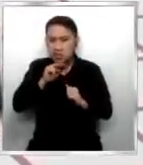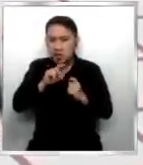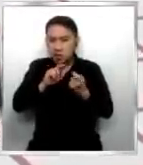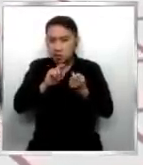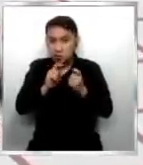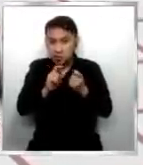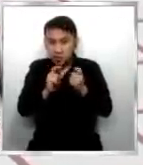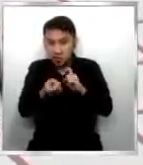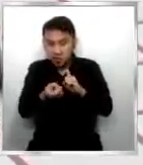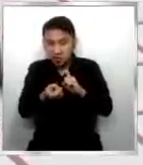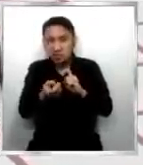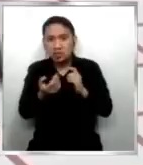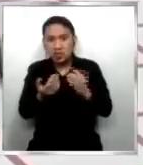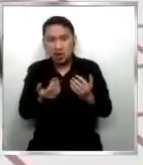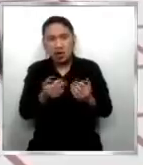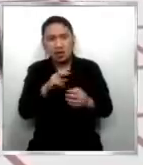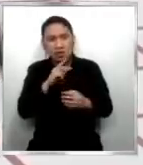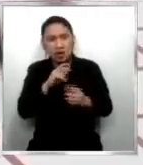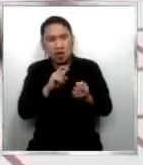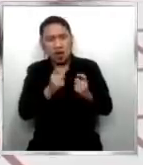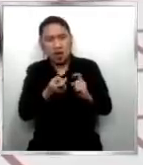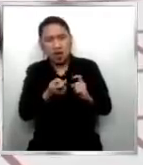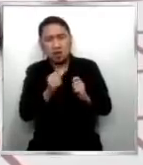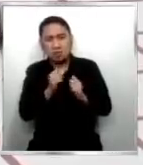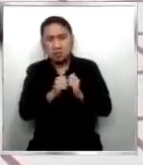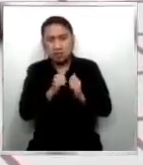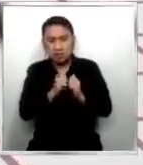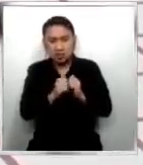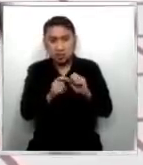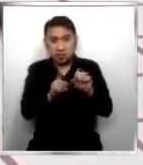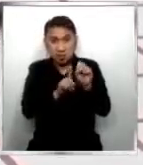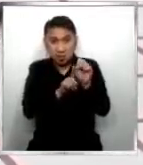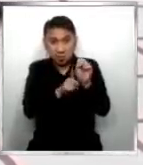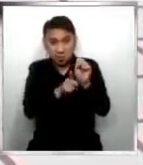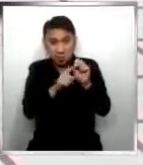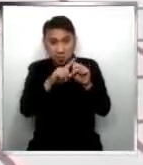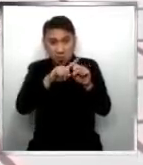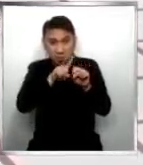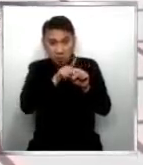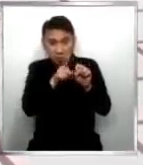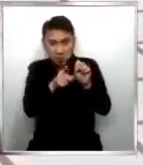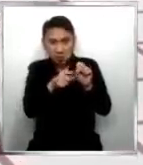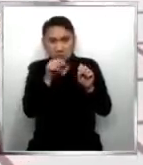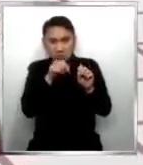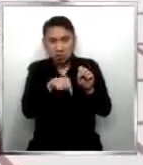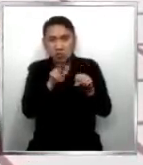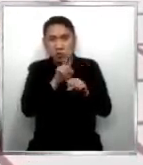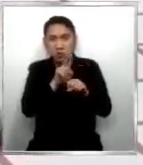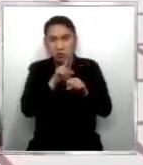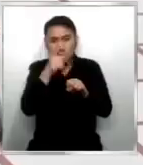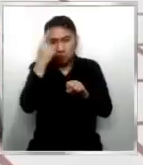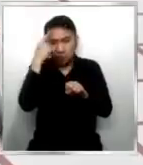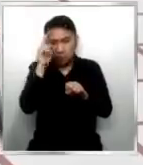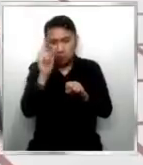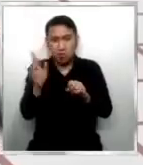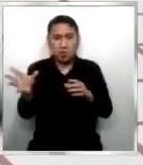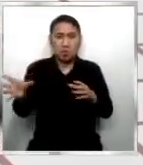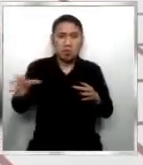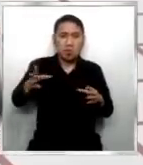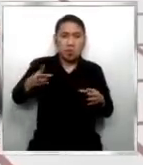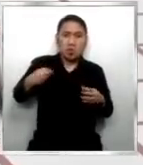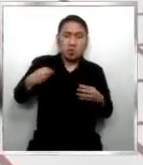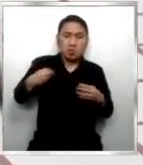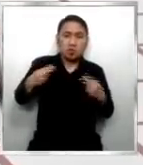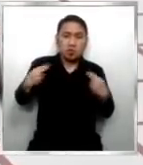sa spike protein ng virus. Ito yung mga nakausling bahagi na ginagamit ng virus para pumasok sa mga human cells. Mula sa